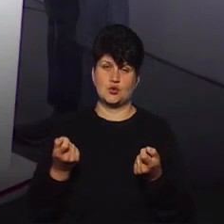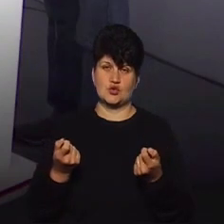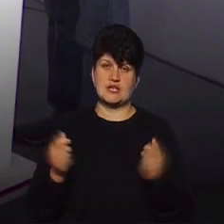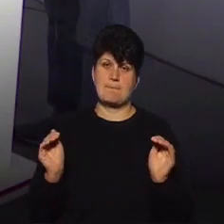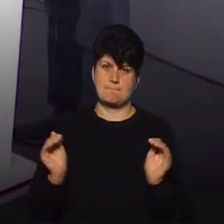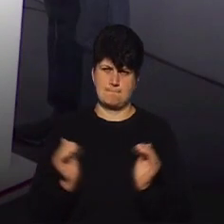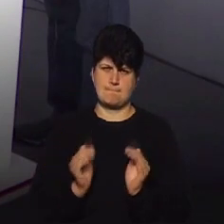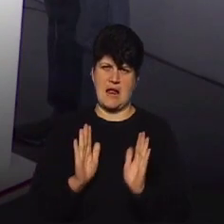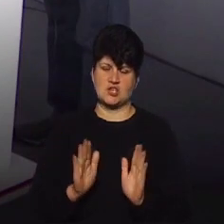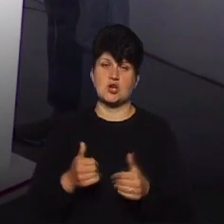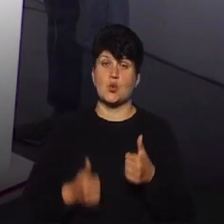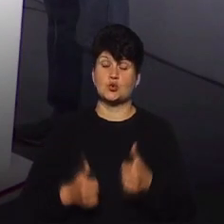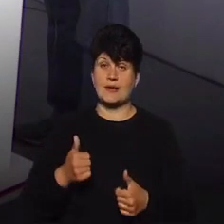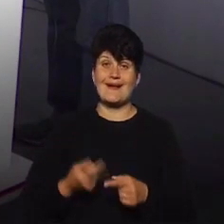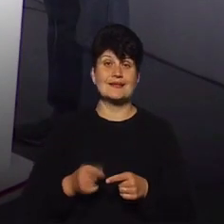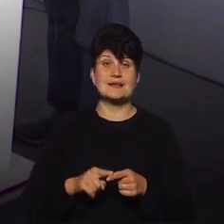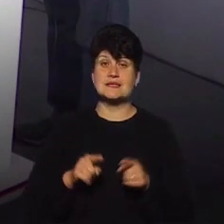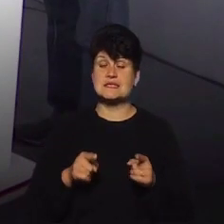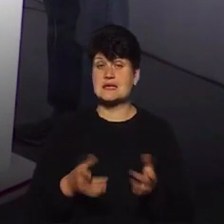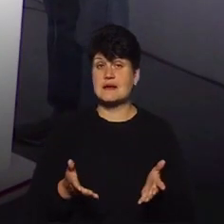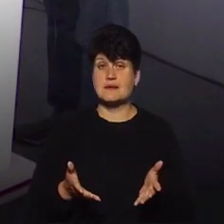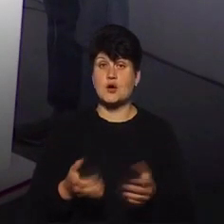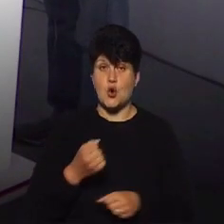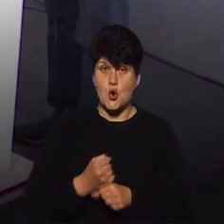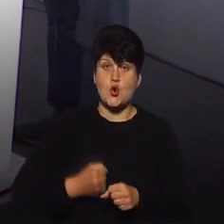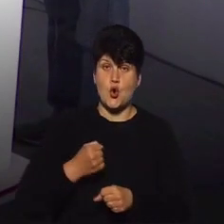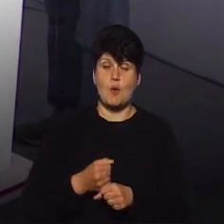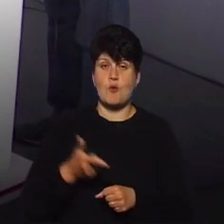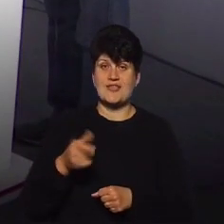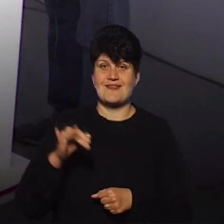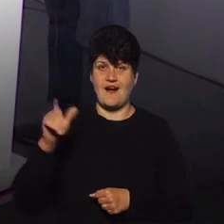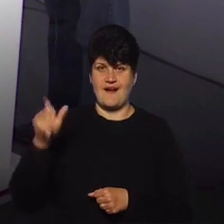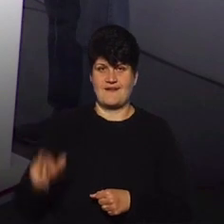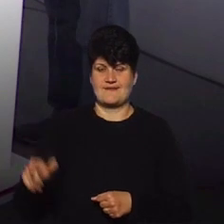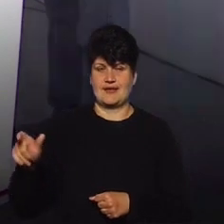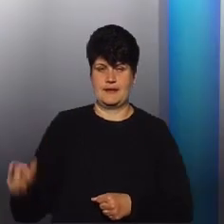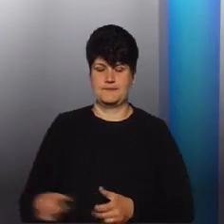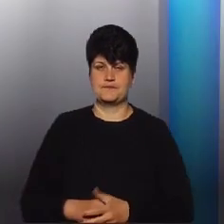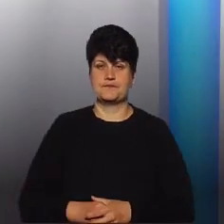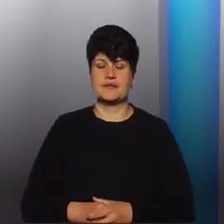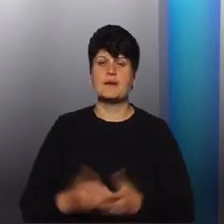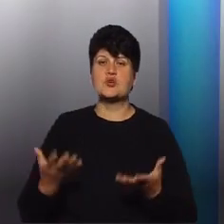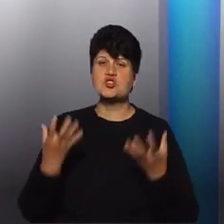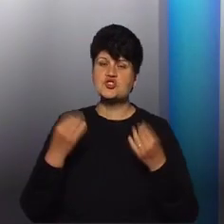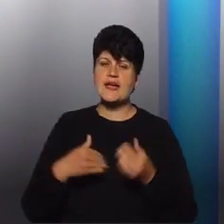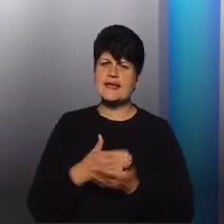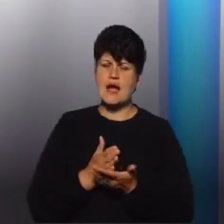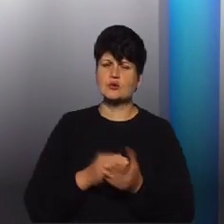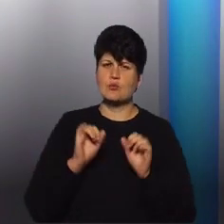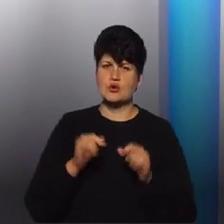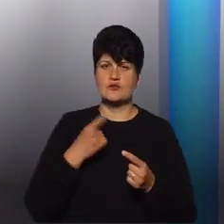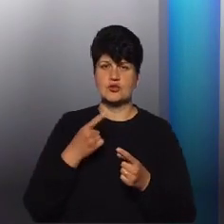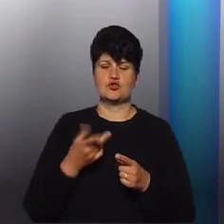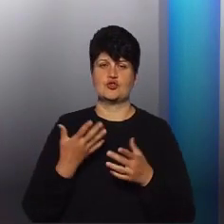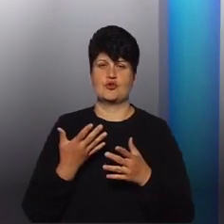конкуренція, але це роботяги. Про які ще якості можна говорити? Чи можна сказати, що спортсмени більш